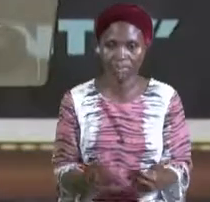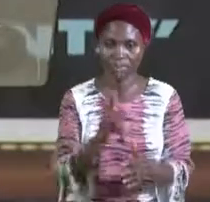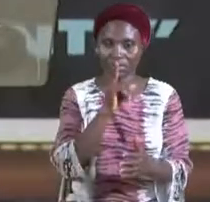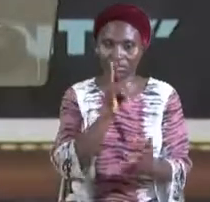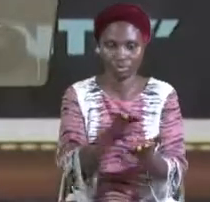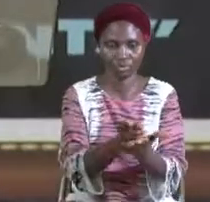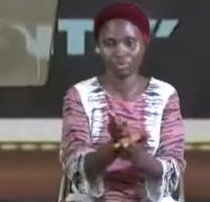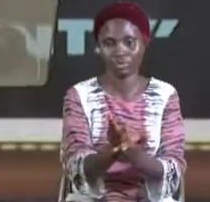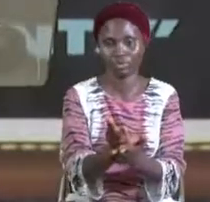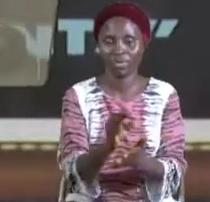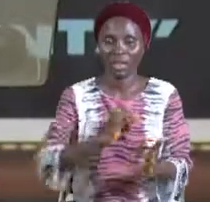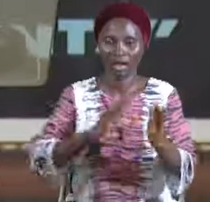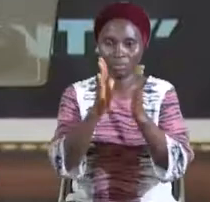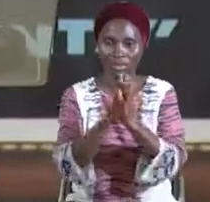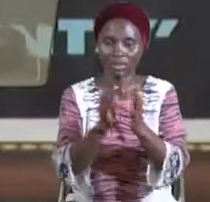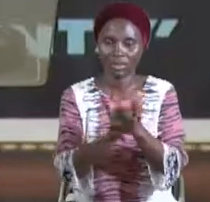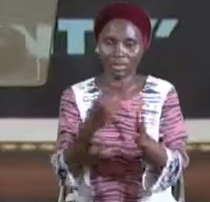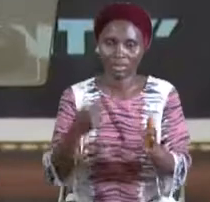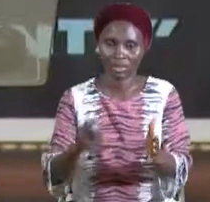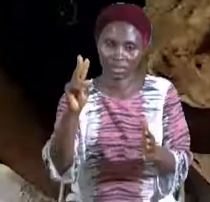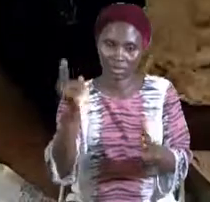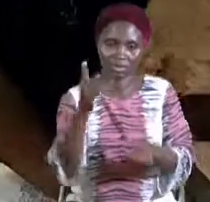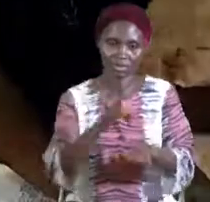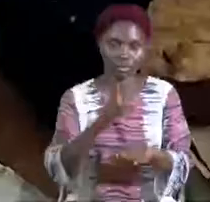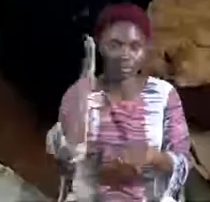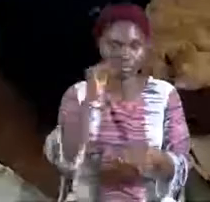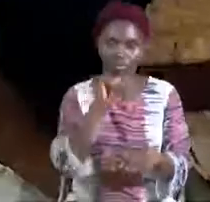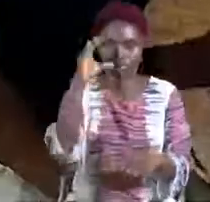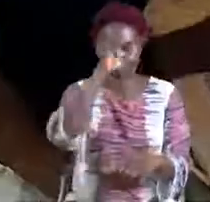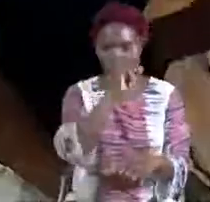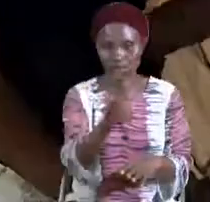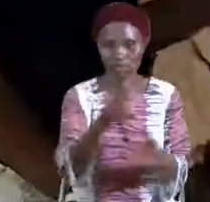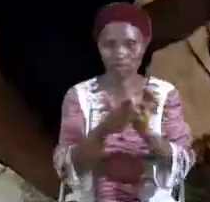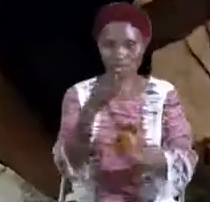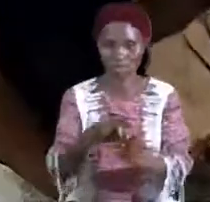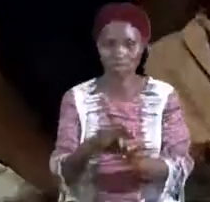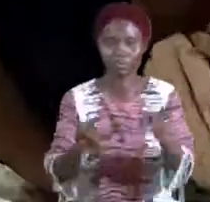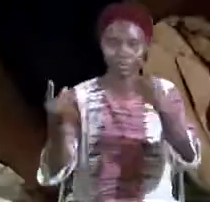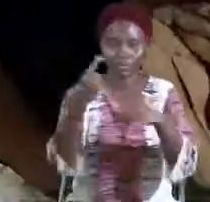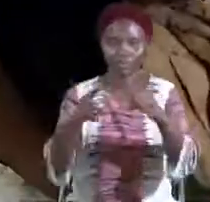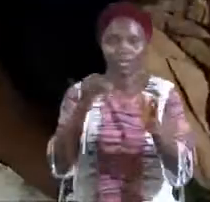ne te rate pas. Ça ne va pas me rater. Ça ne va pas me rater.